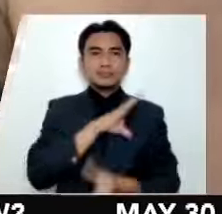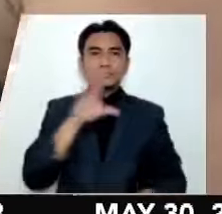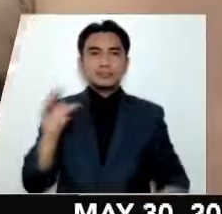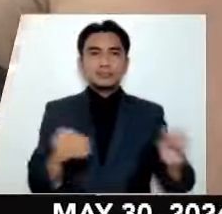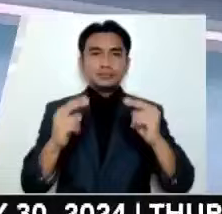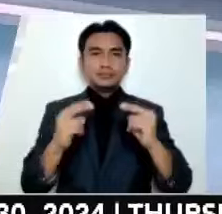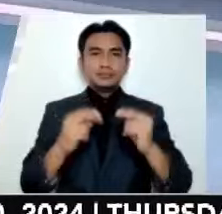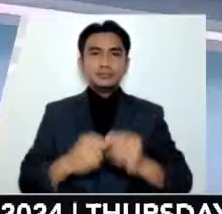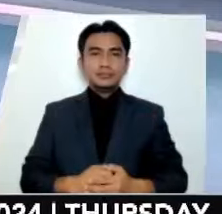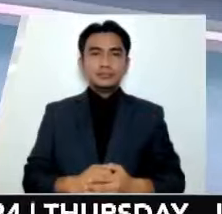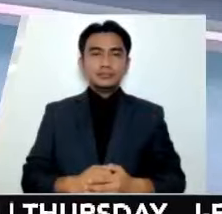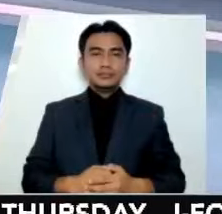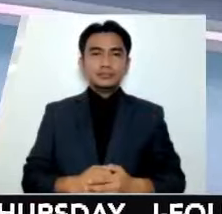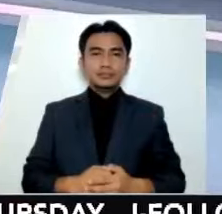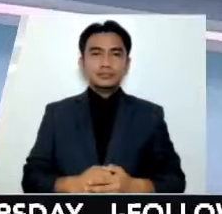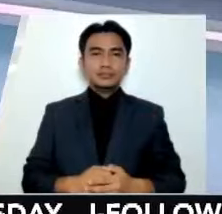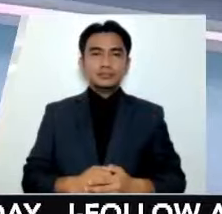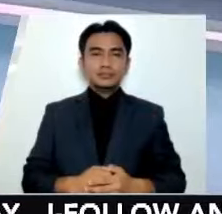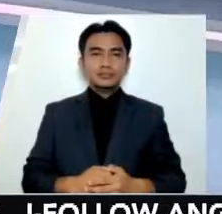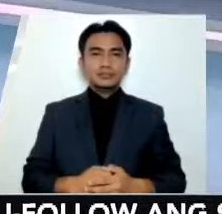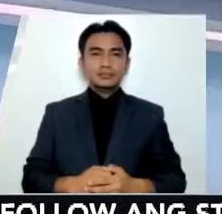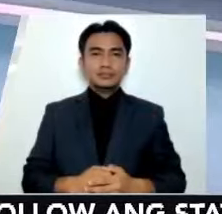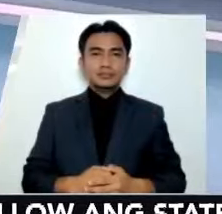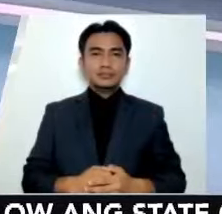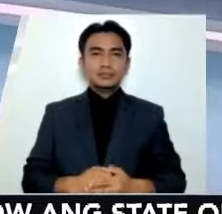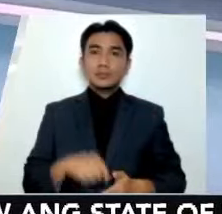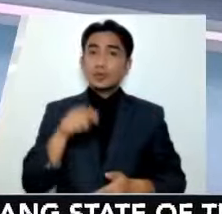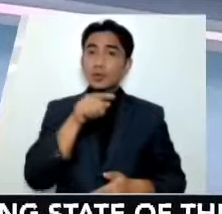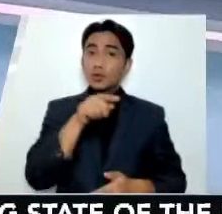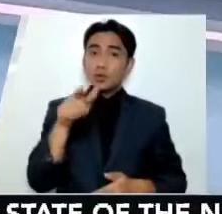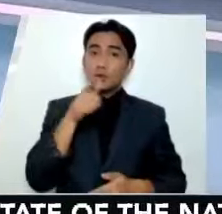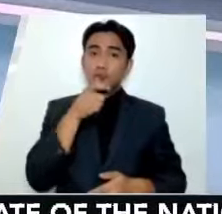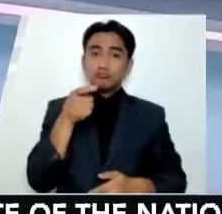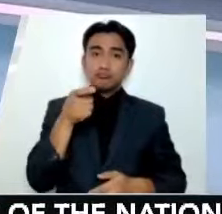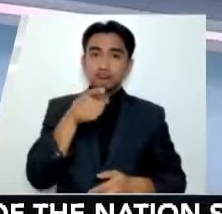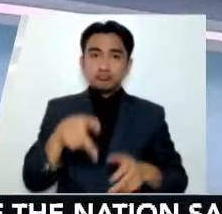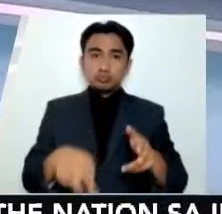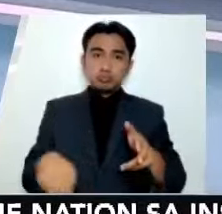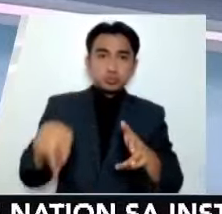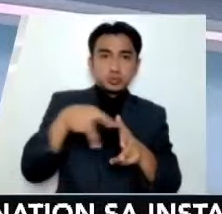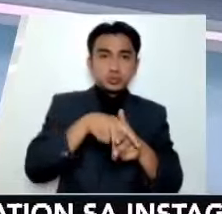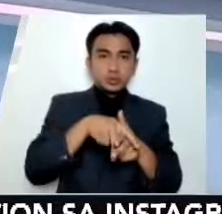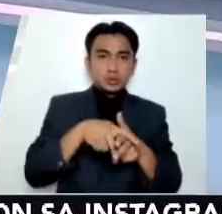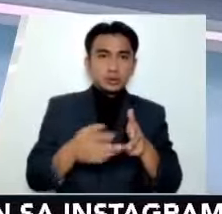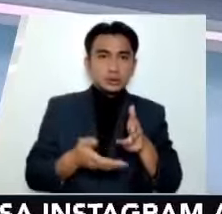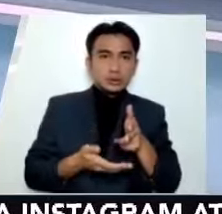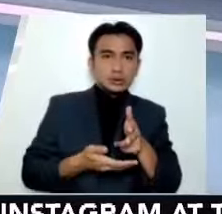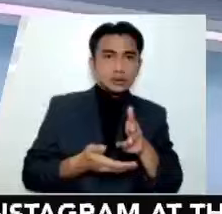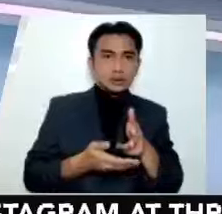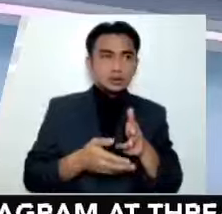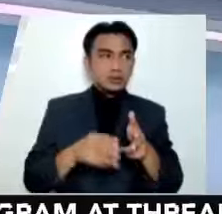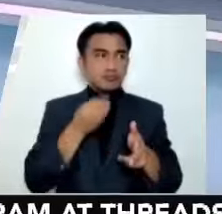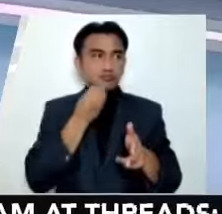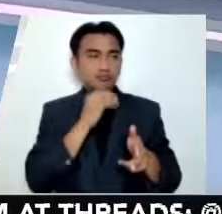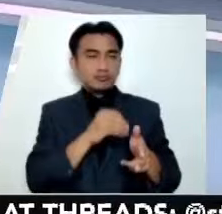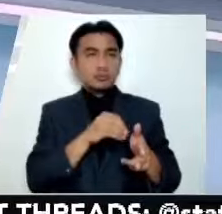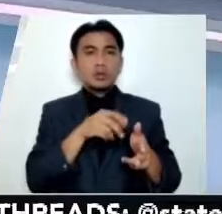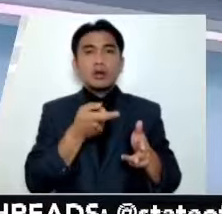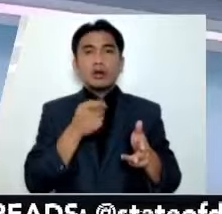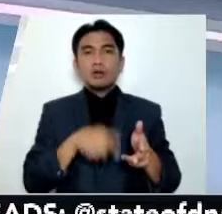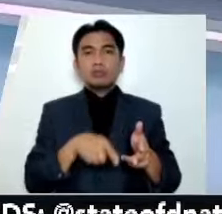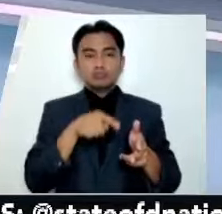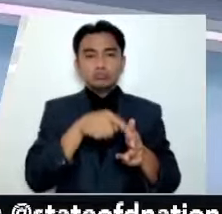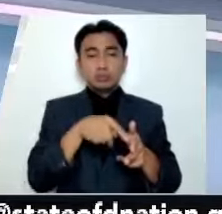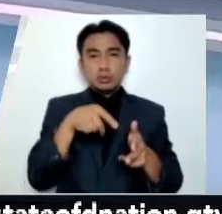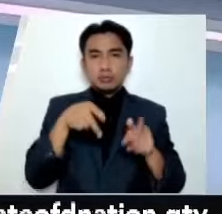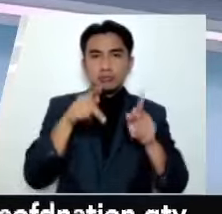News. Sa mga sumasakay ng motorcycle taxi, magdoble ingat. Isang pasahero ang hinaras at tinakawan pa